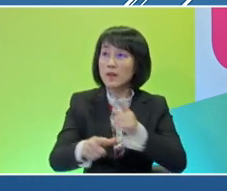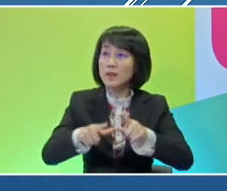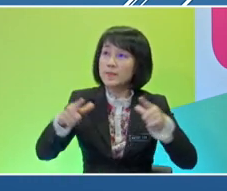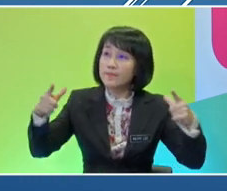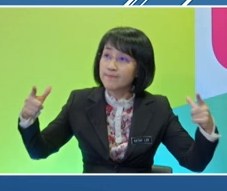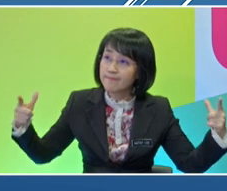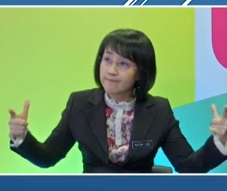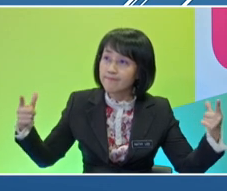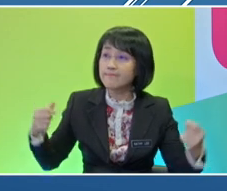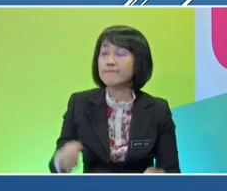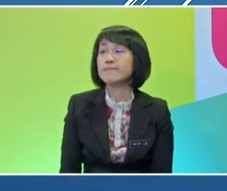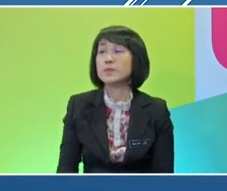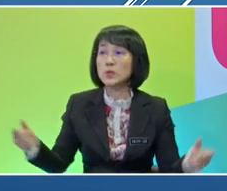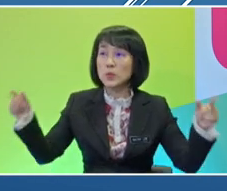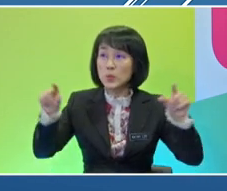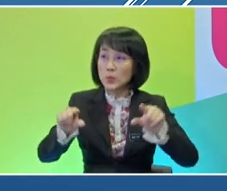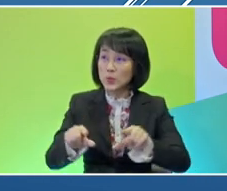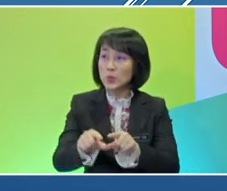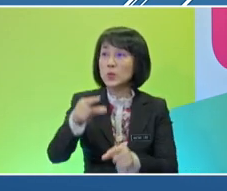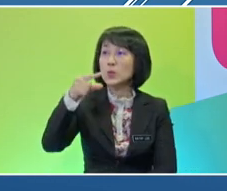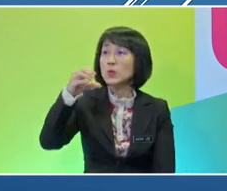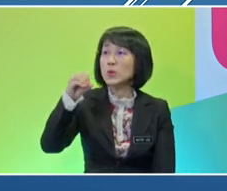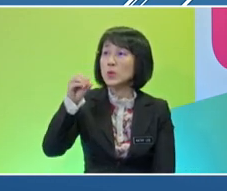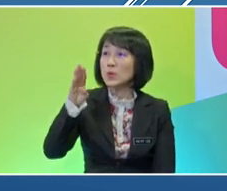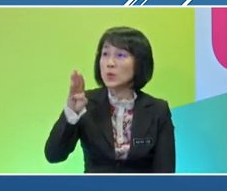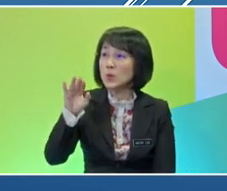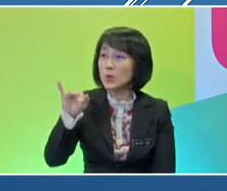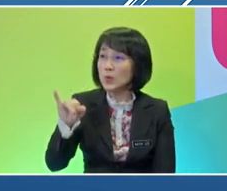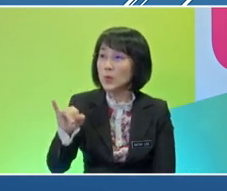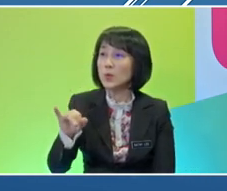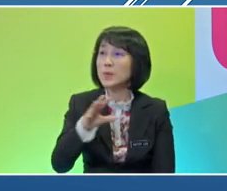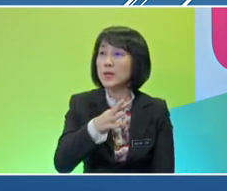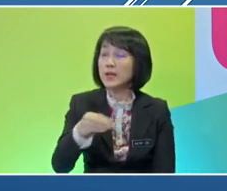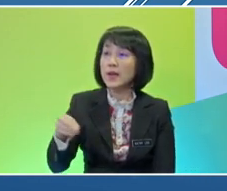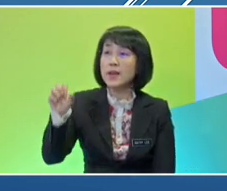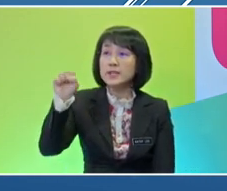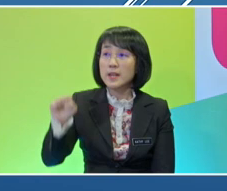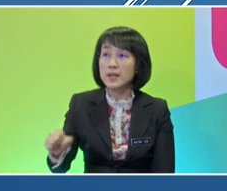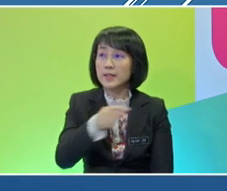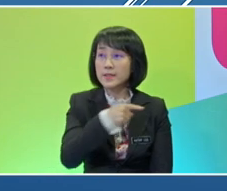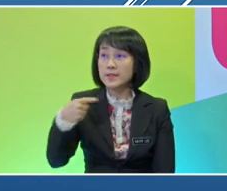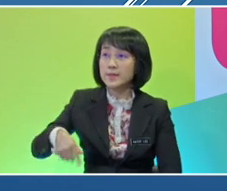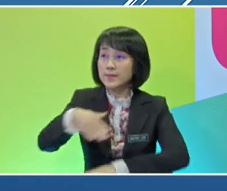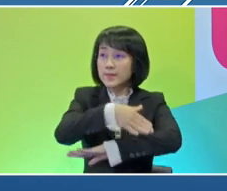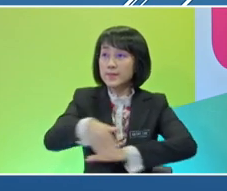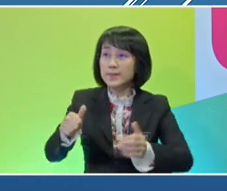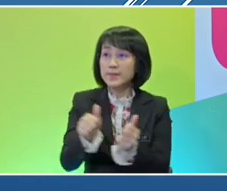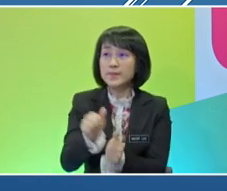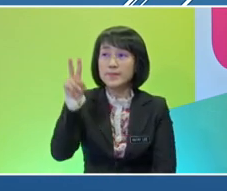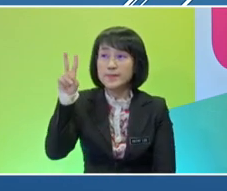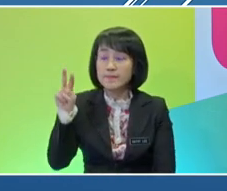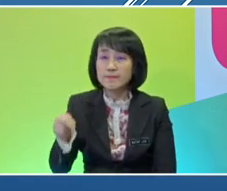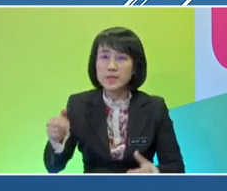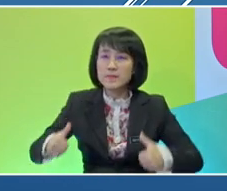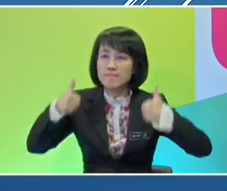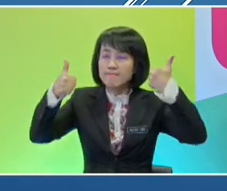di wilayah utara dan sehingga kepada sepadan negara Vietnam dan kestabilan politiknya tidak dapat dinafikan lagi itu